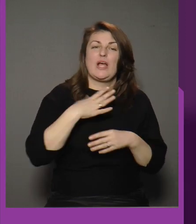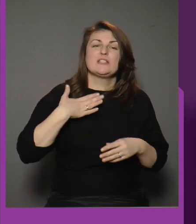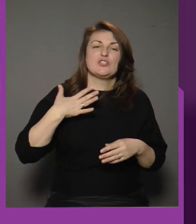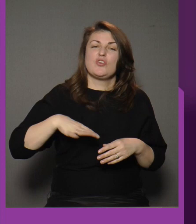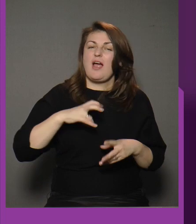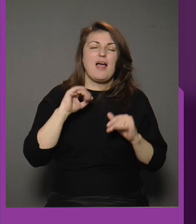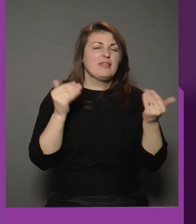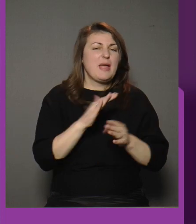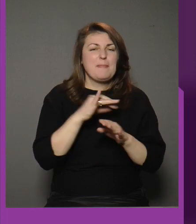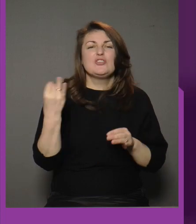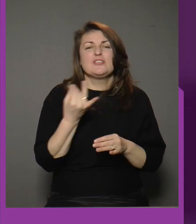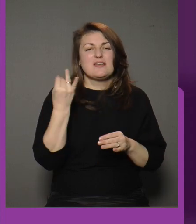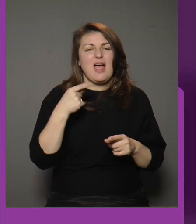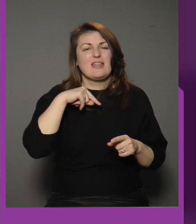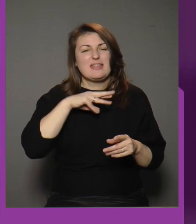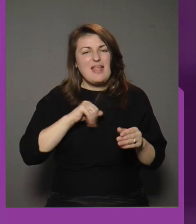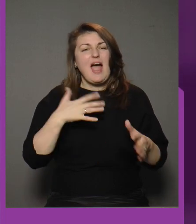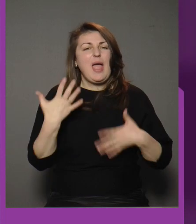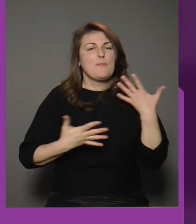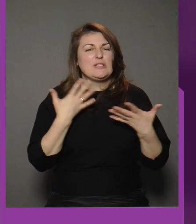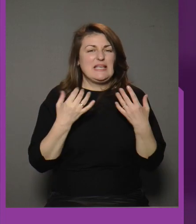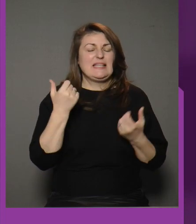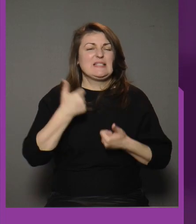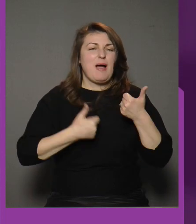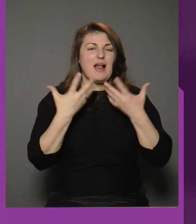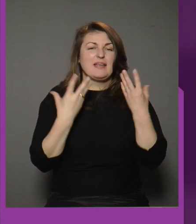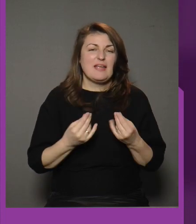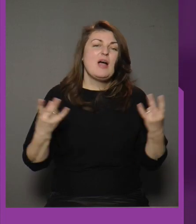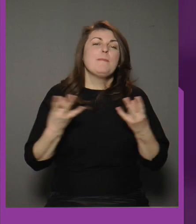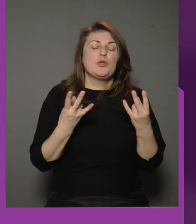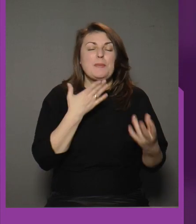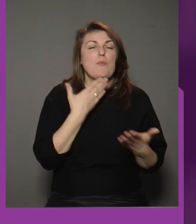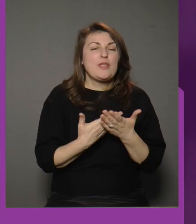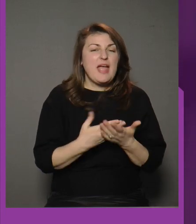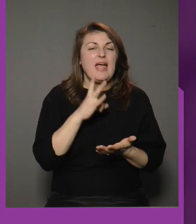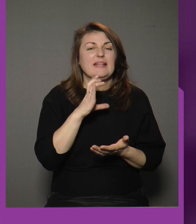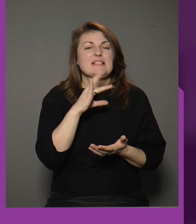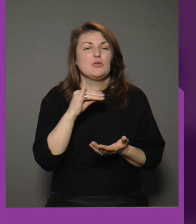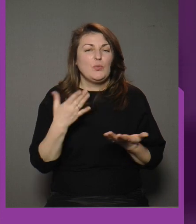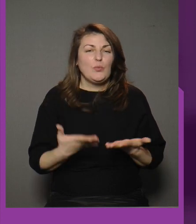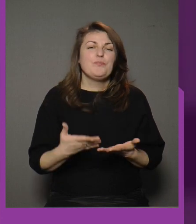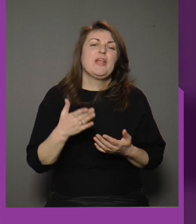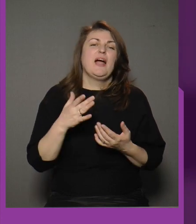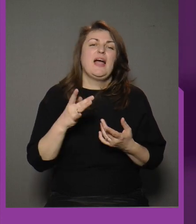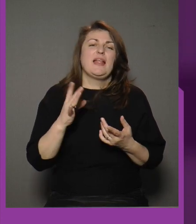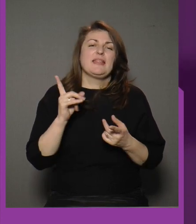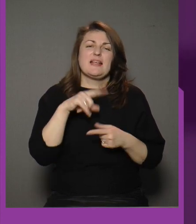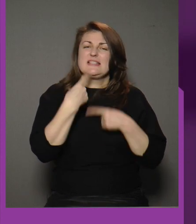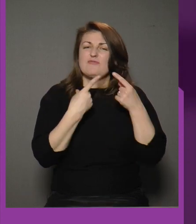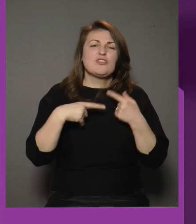менш цікаві та емоційні змагальні дні. Хотів би подякувати НКСУ. Я завжди кажу,